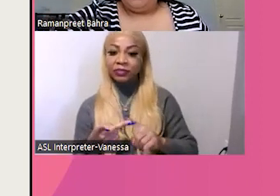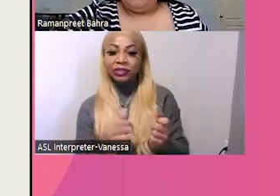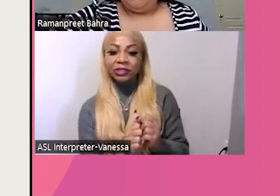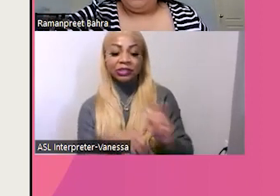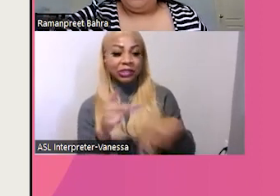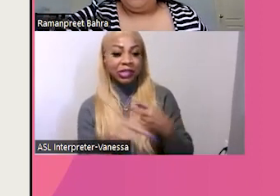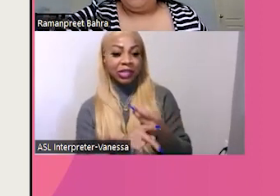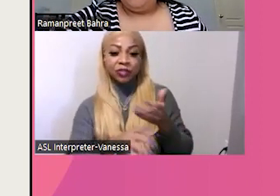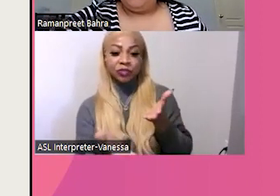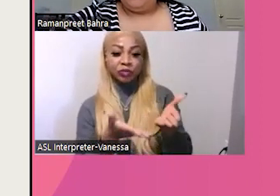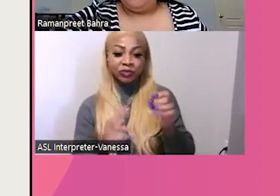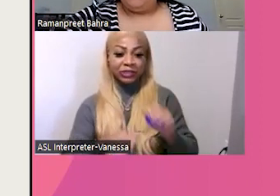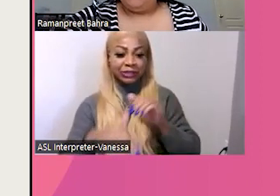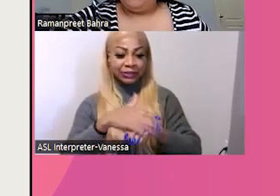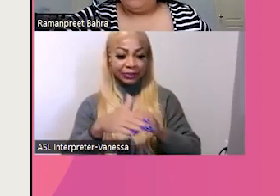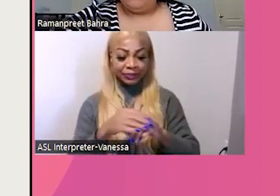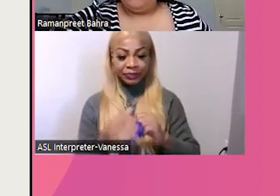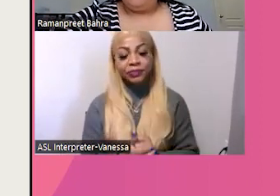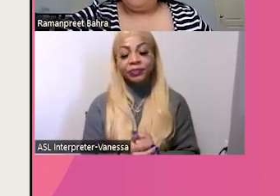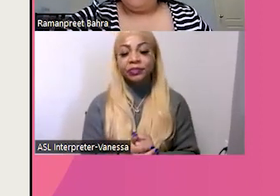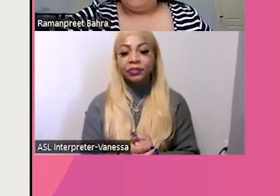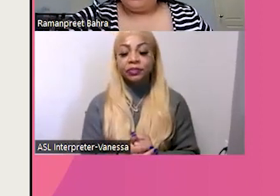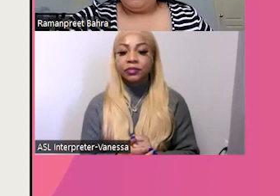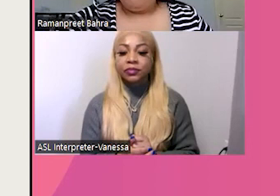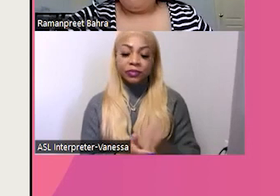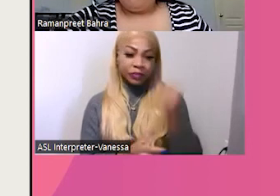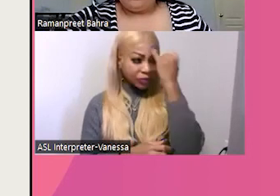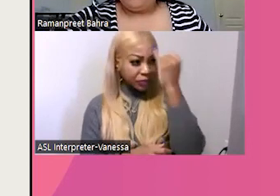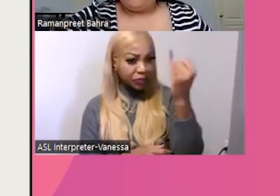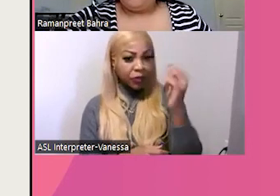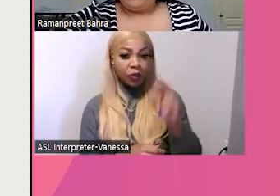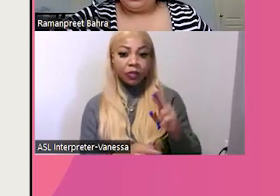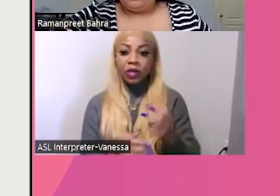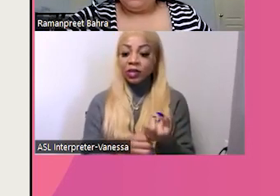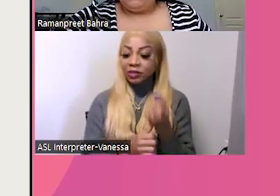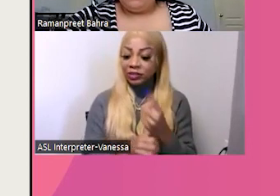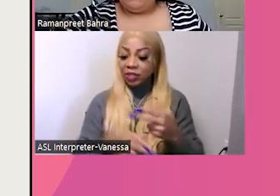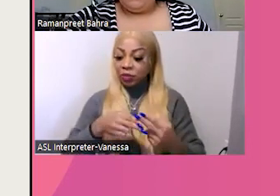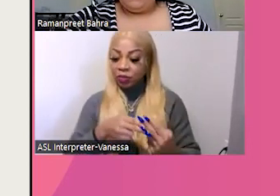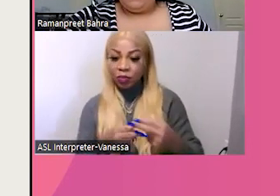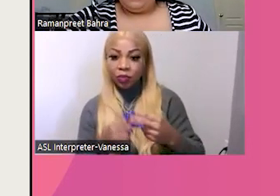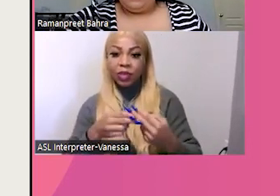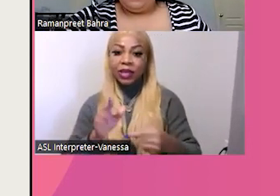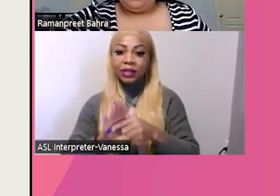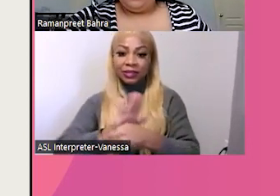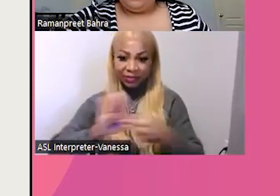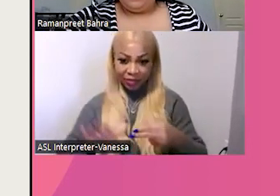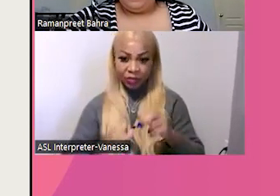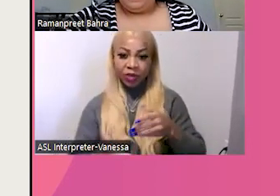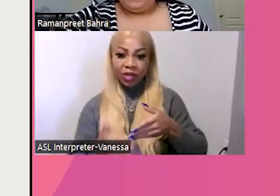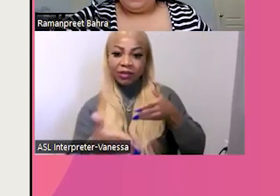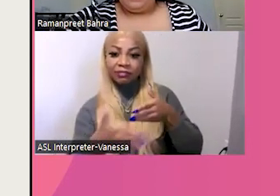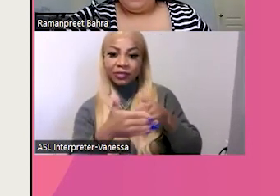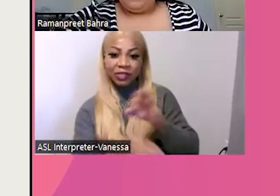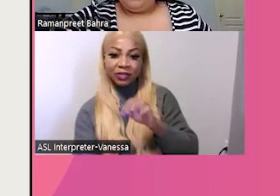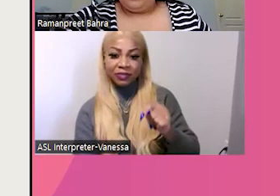nuisent à l'accès aux services des personnes corpulentes. Alors, commençons par obtenir une compréhension de la